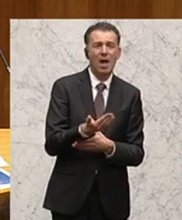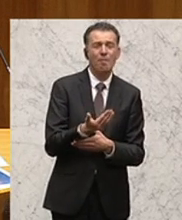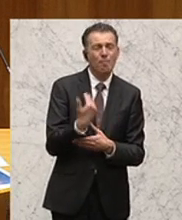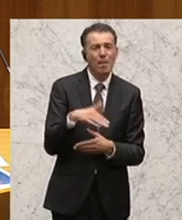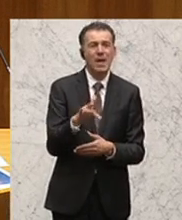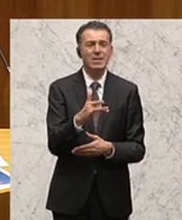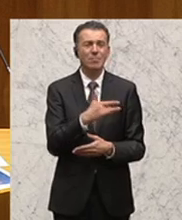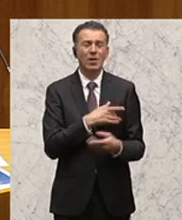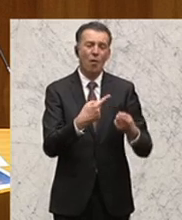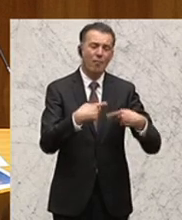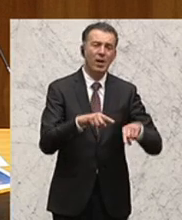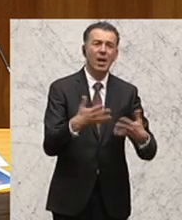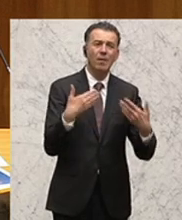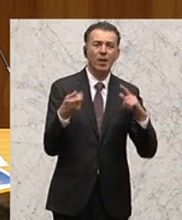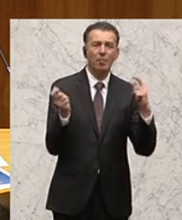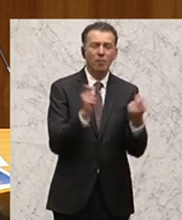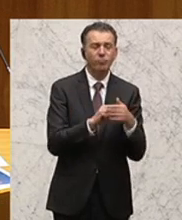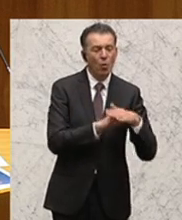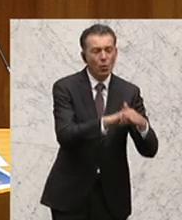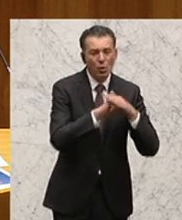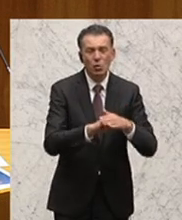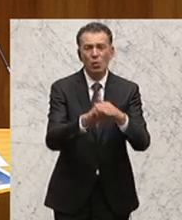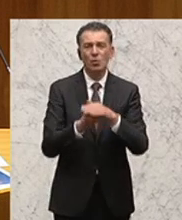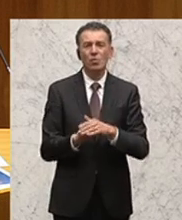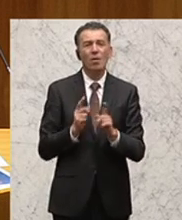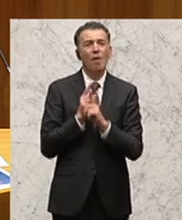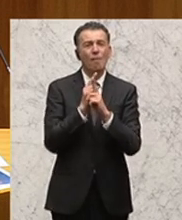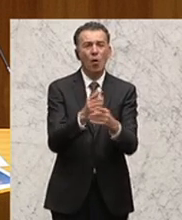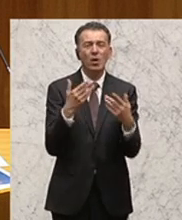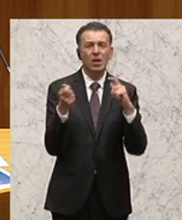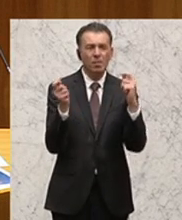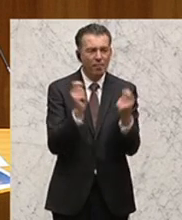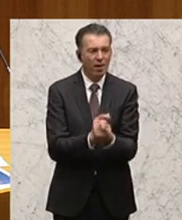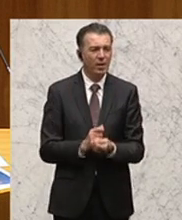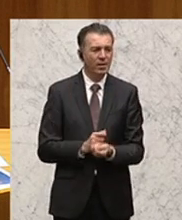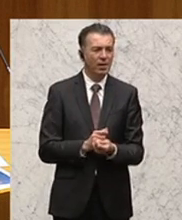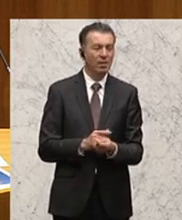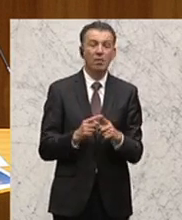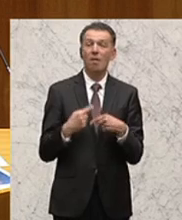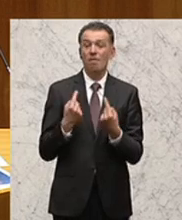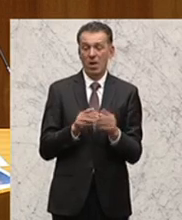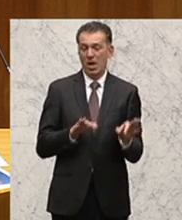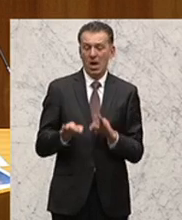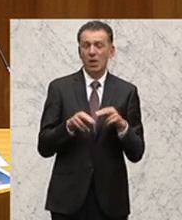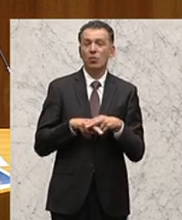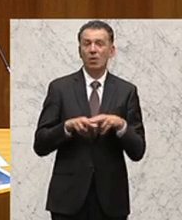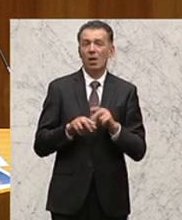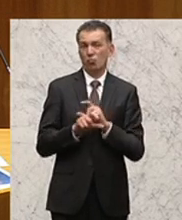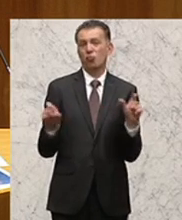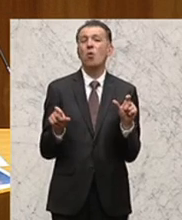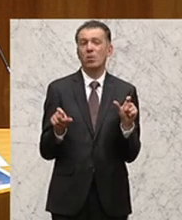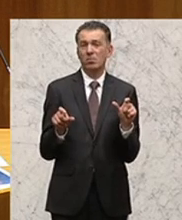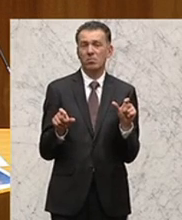Klimawandel betroffenen Länder zu unterstützen, um die Folgen des Klimawandels mit den Folgen des Klimawandels, den wir als Industrienationen verursacht